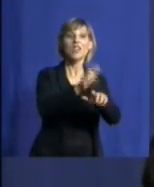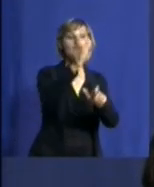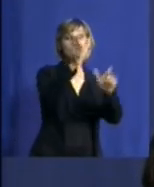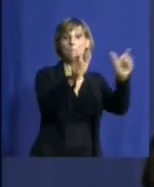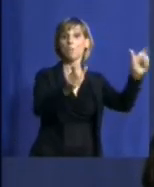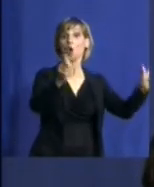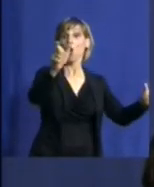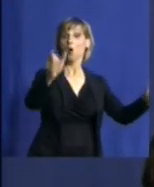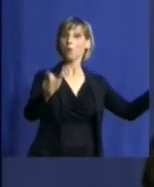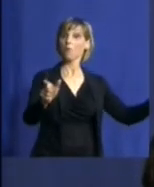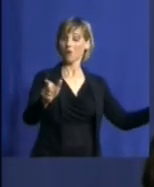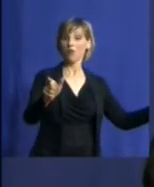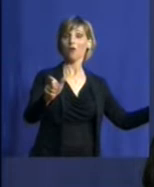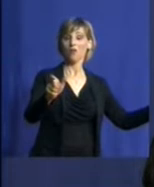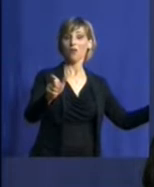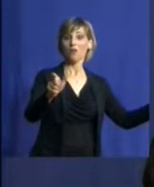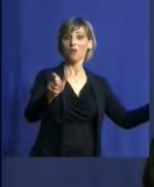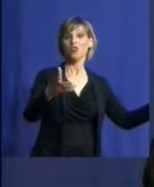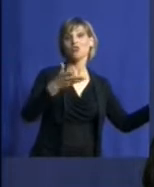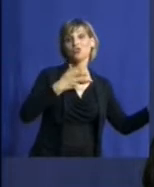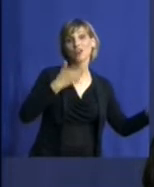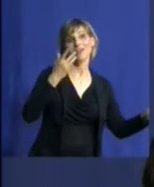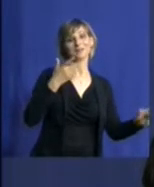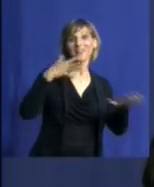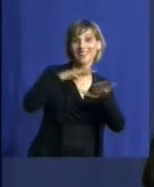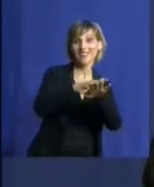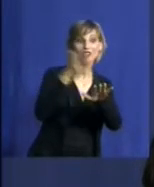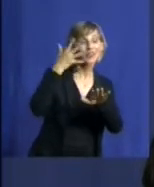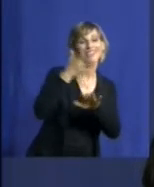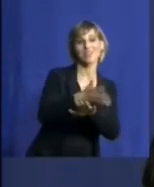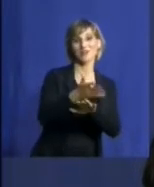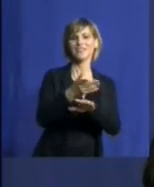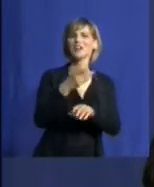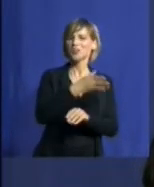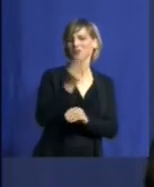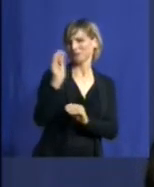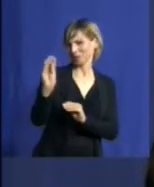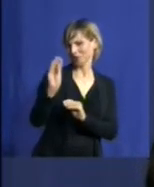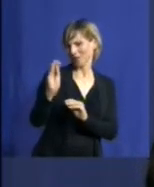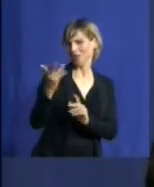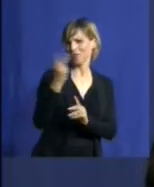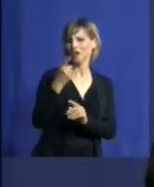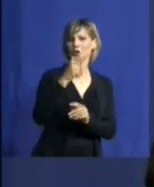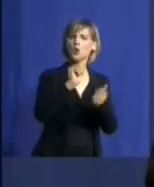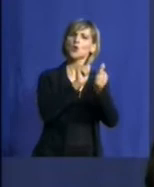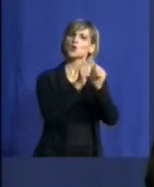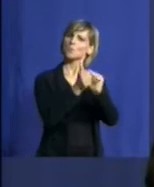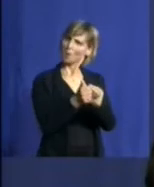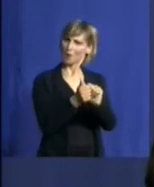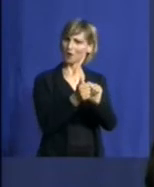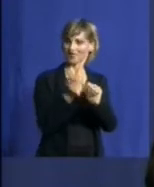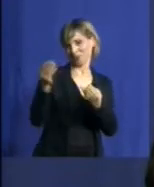popolo ci sia trasparenza, integrazione. Quindi ti chiedo, ma secondo te lo sport, tu che proprio ci sei